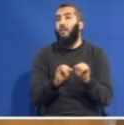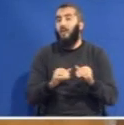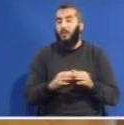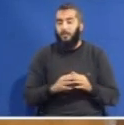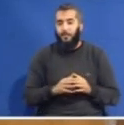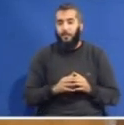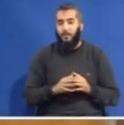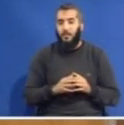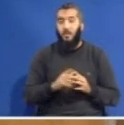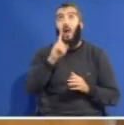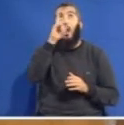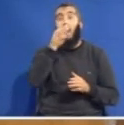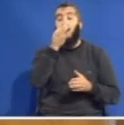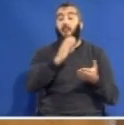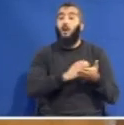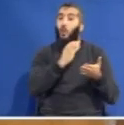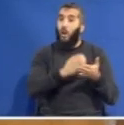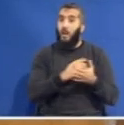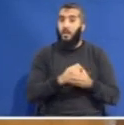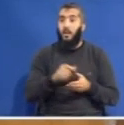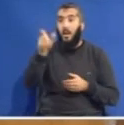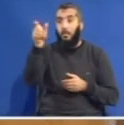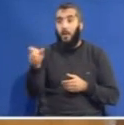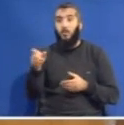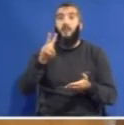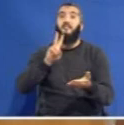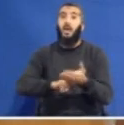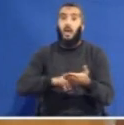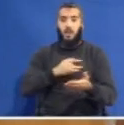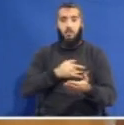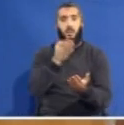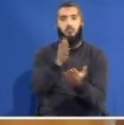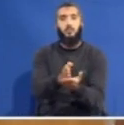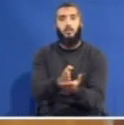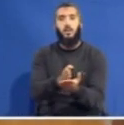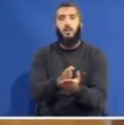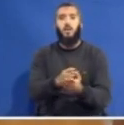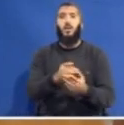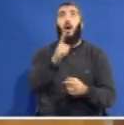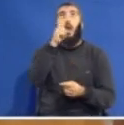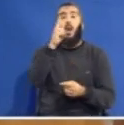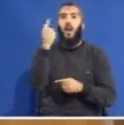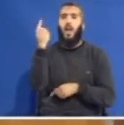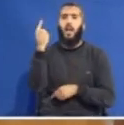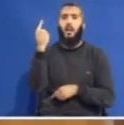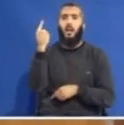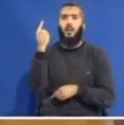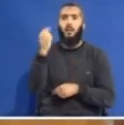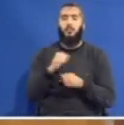من آمن بالله واليوم الآخر والملائكة والكتاب والنبيين وآتى المال على حبه